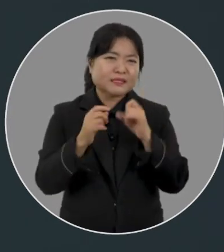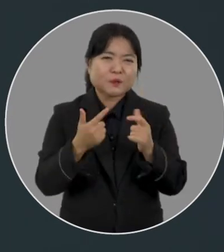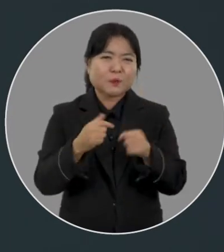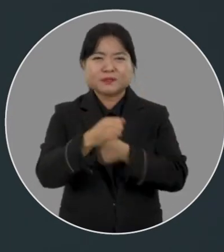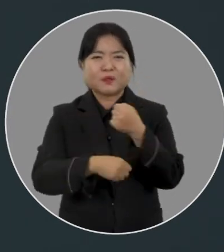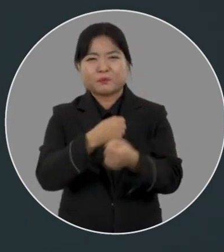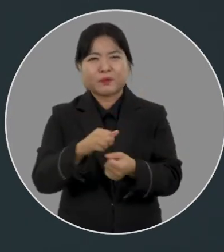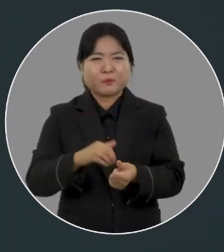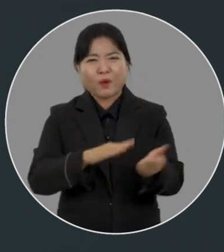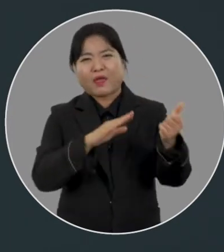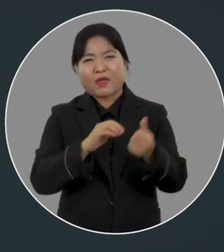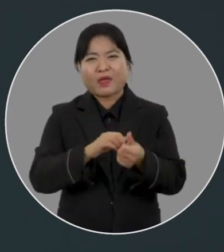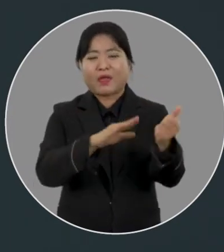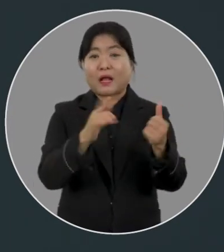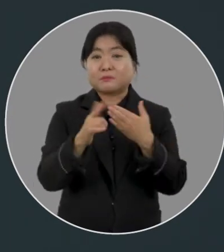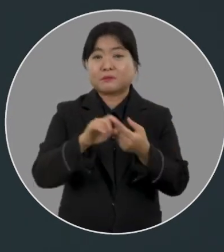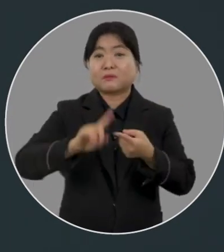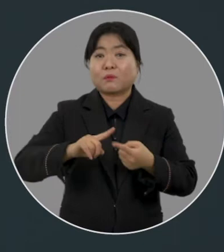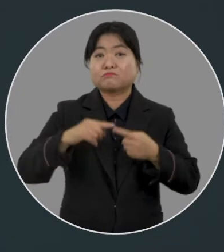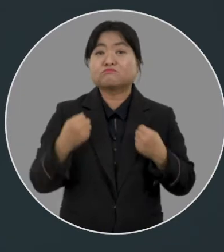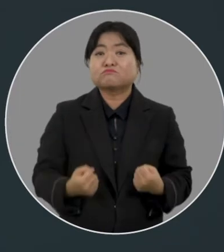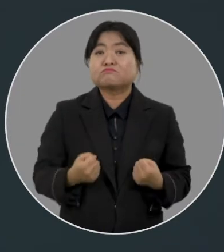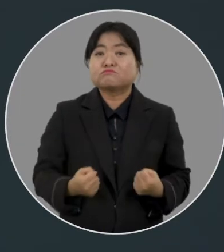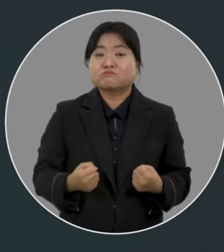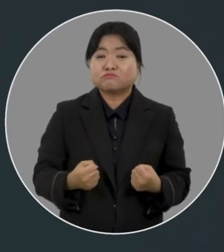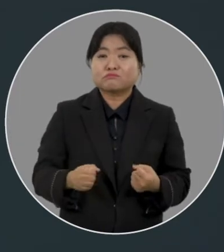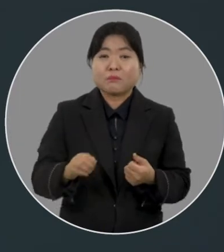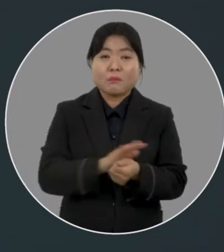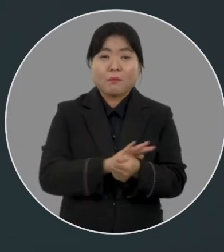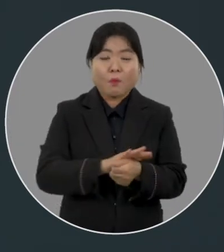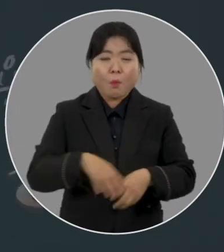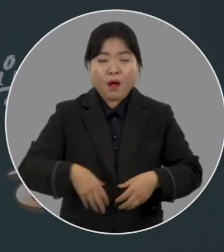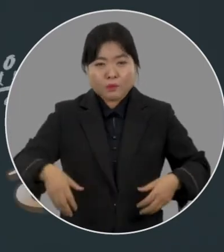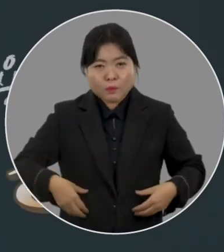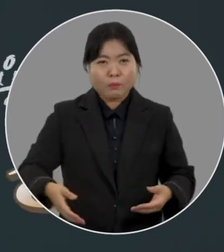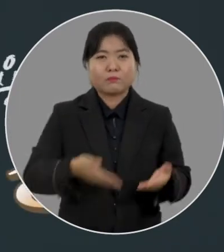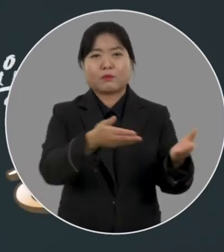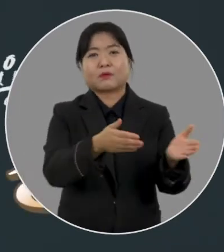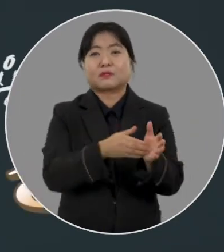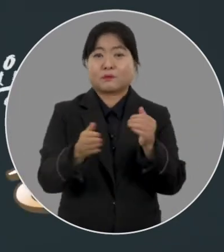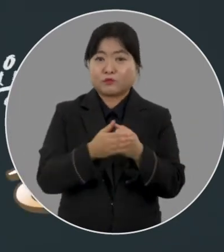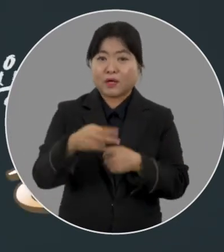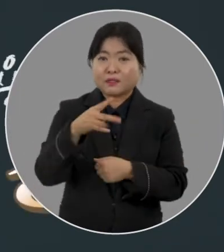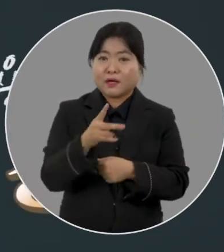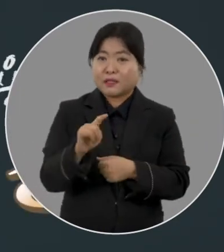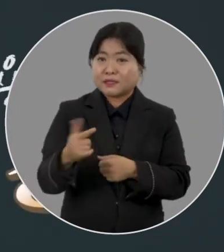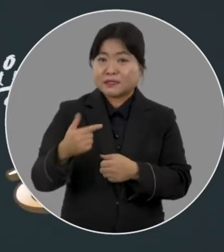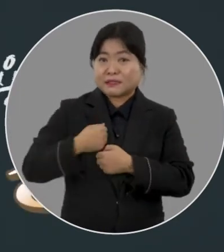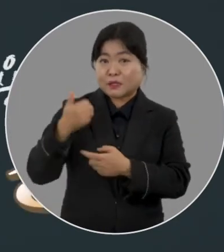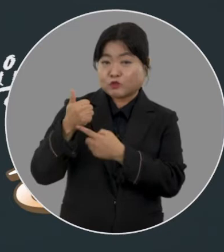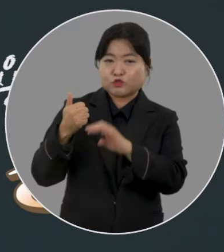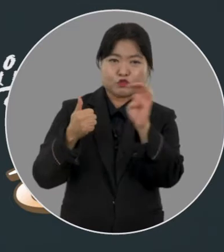자유롭게 떠나거나 성 안에 머물러 해주는 이 관용을 베풀었기 때문에 오히려 이 살라딘 장군은